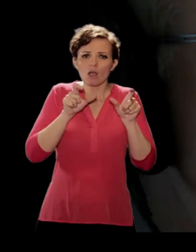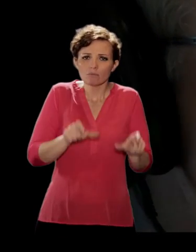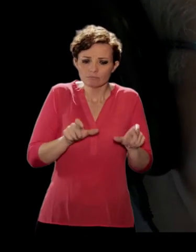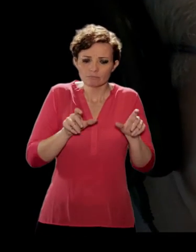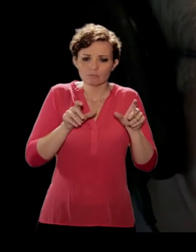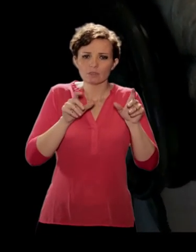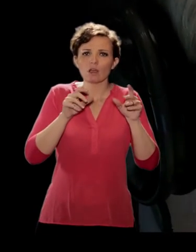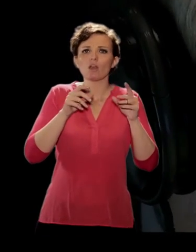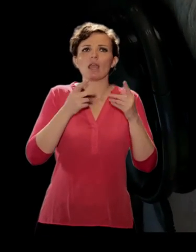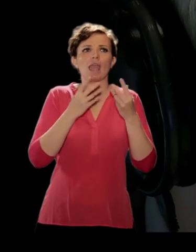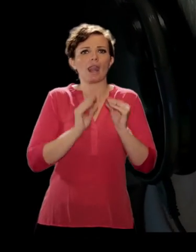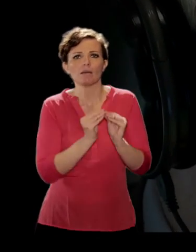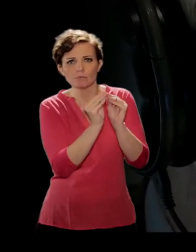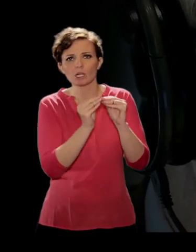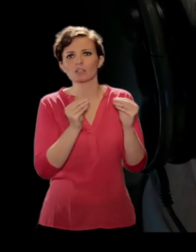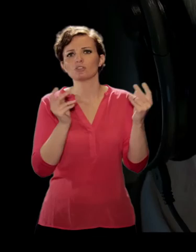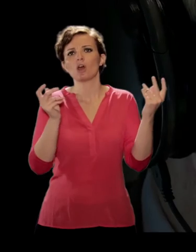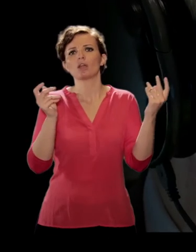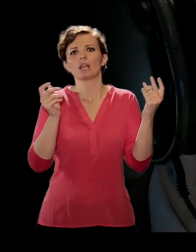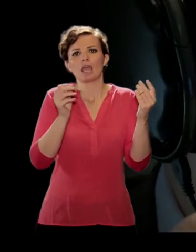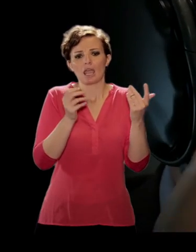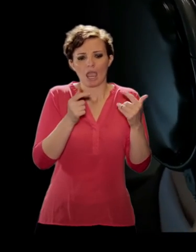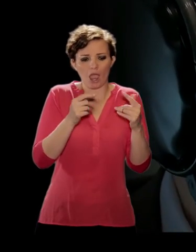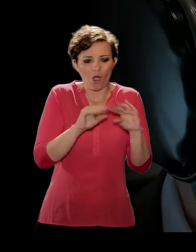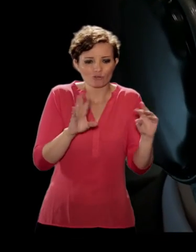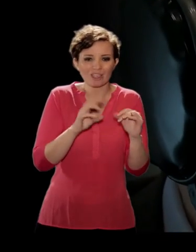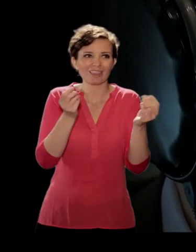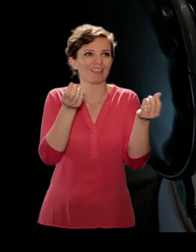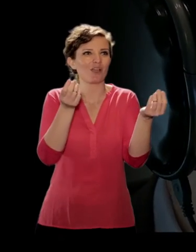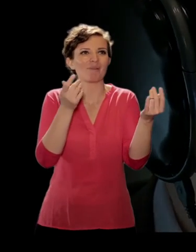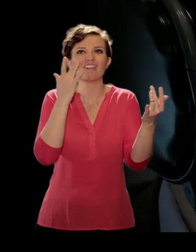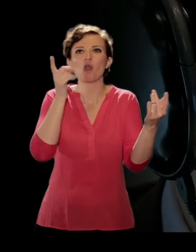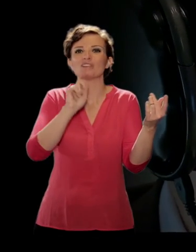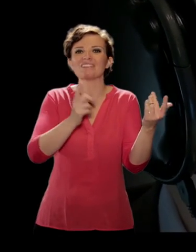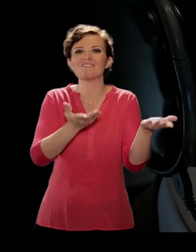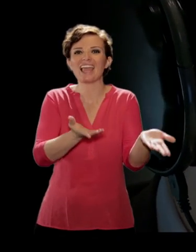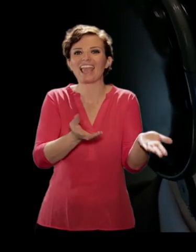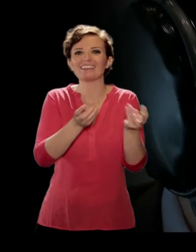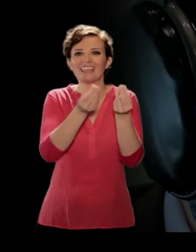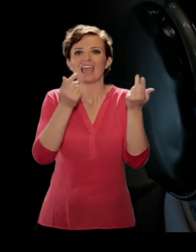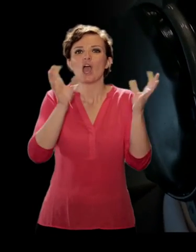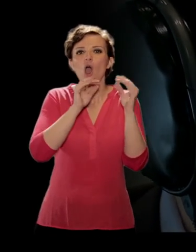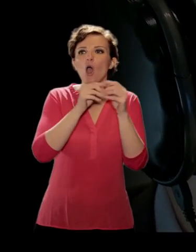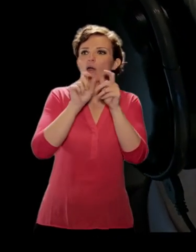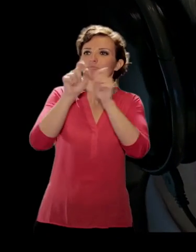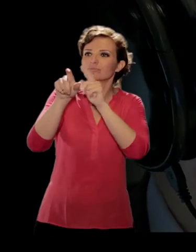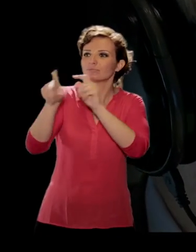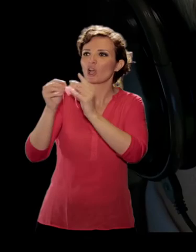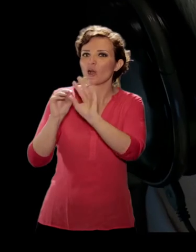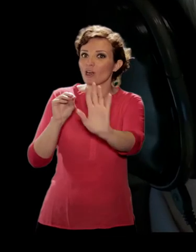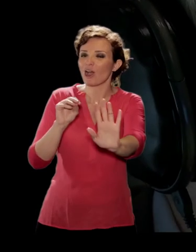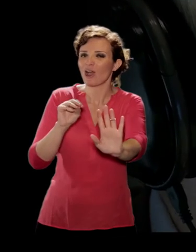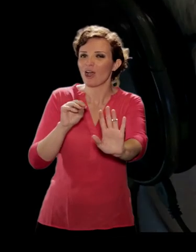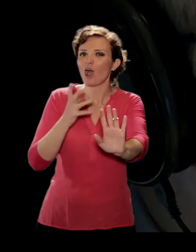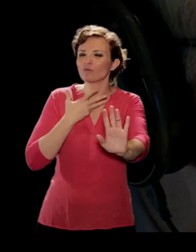quindi dell'elaborazione di oggetti impalpabili, i bit, o del loro trasferimento. Si